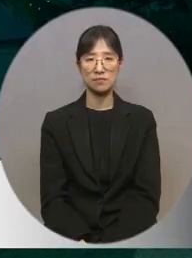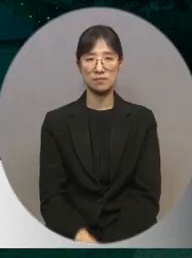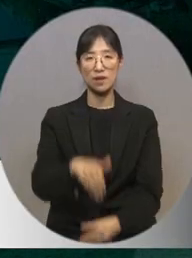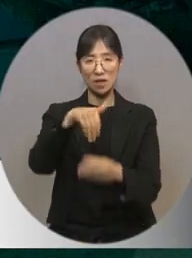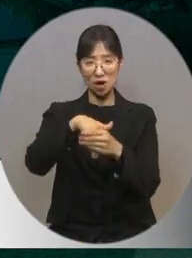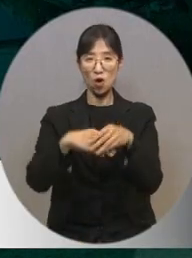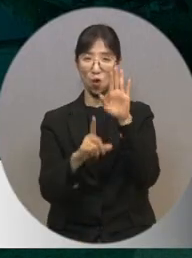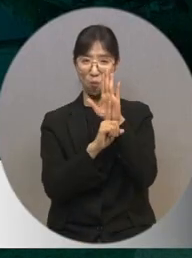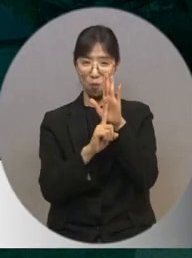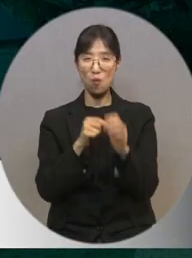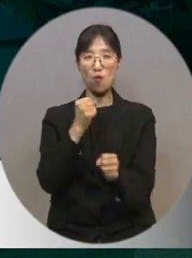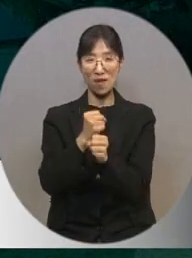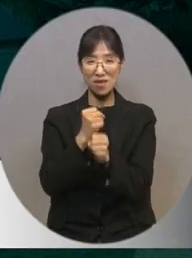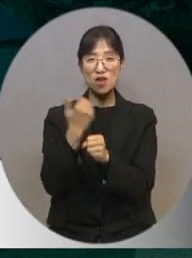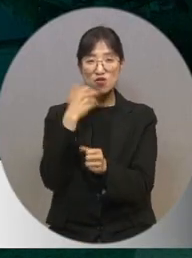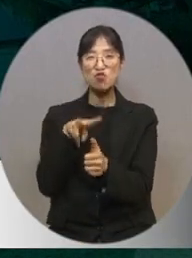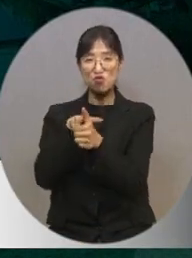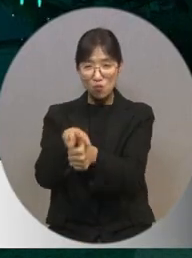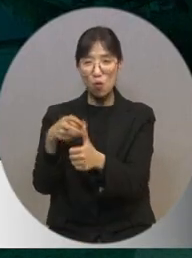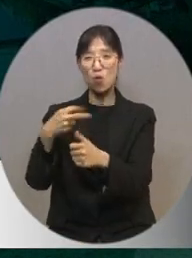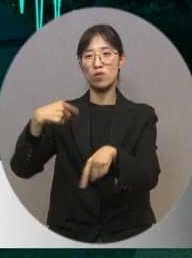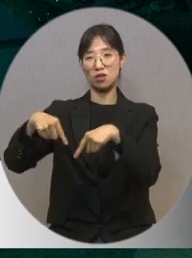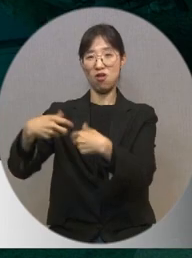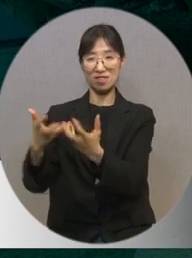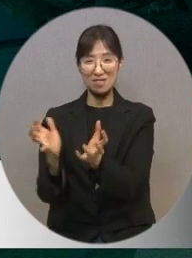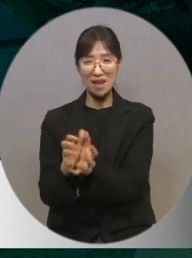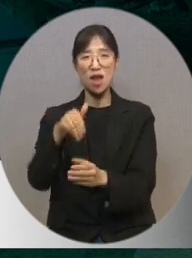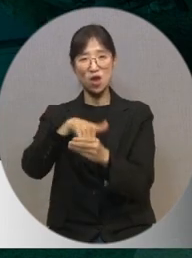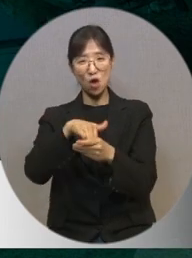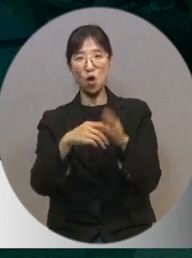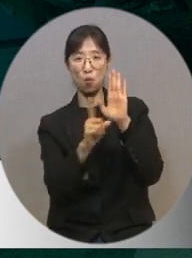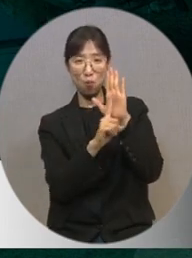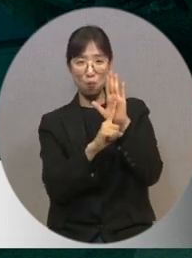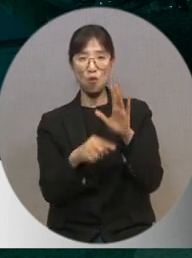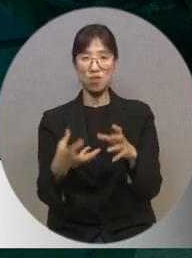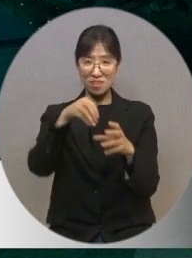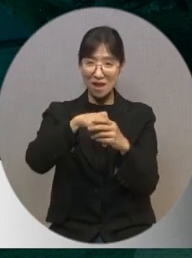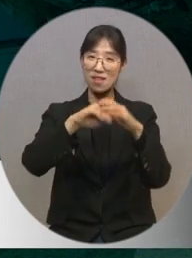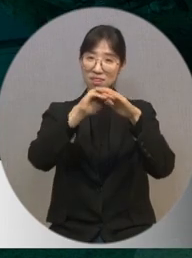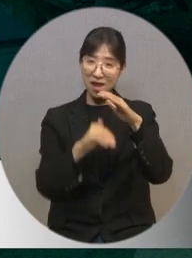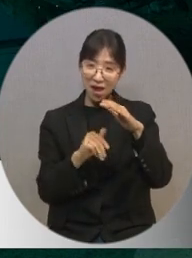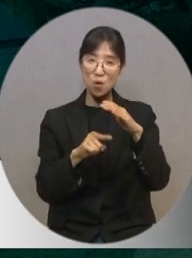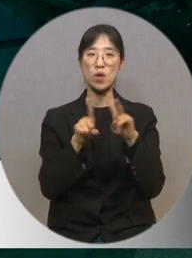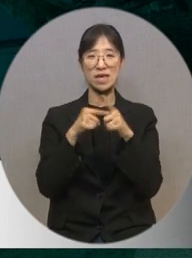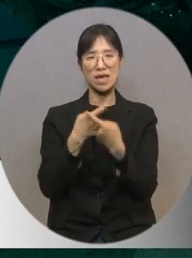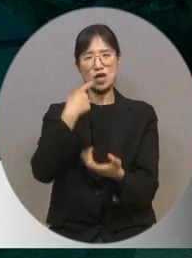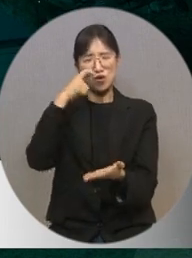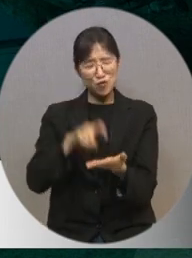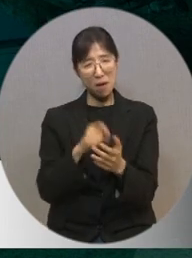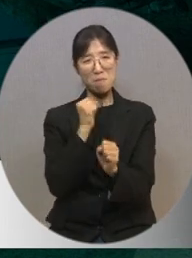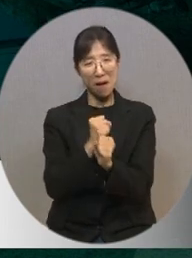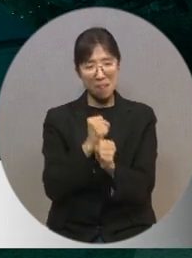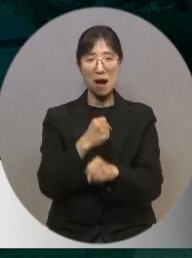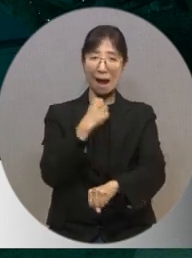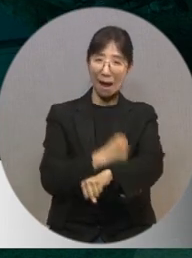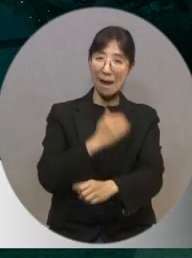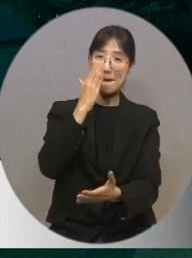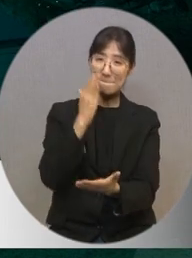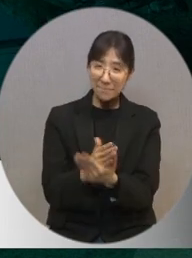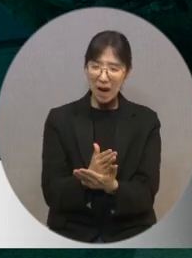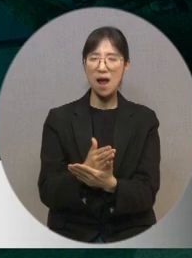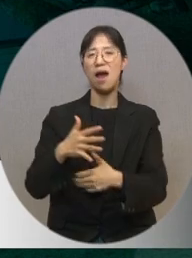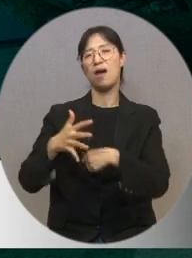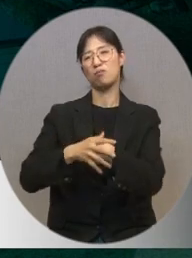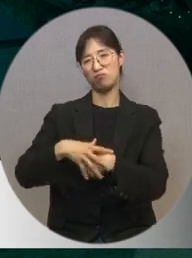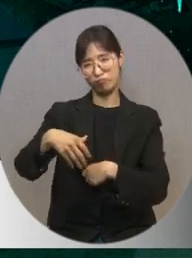선거 공부의 작성권자 후보자나 정당이 선거 공부에 들어가는 내용을 이제 이해하기 쉽게 작성할지 대해서는